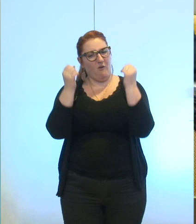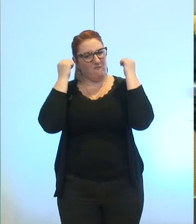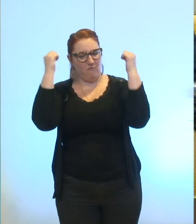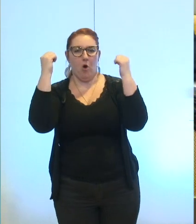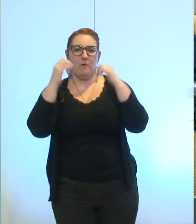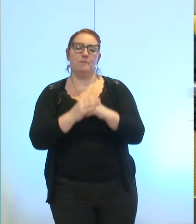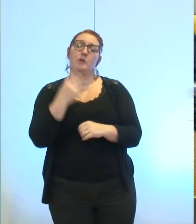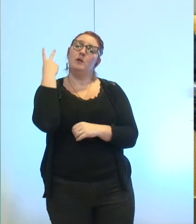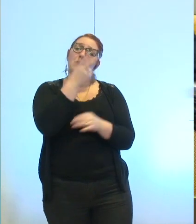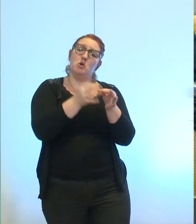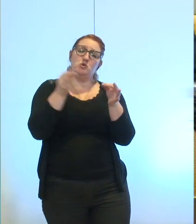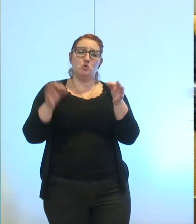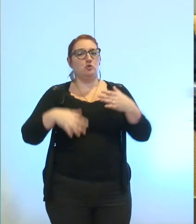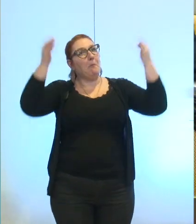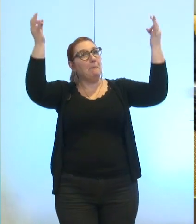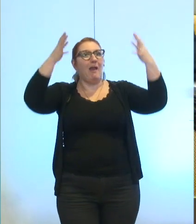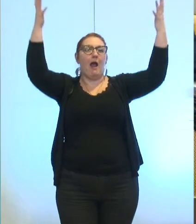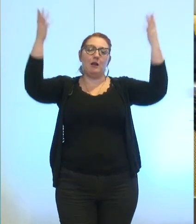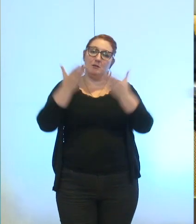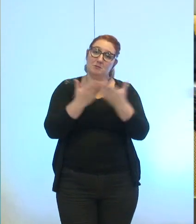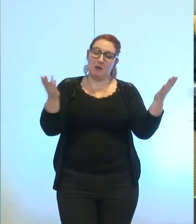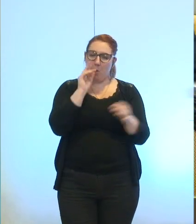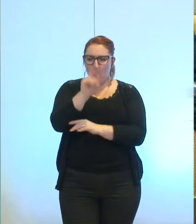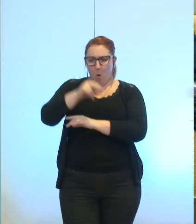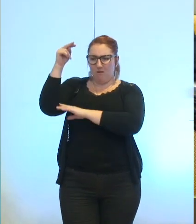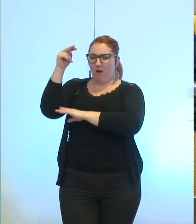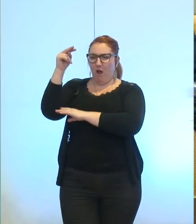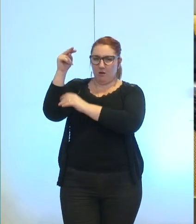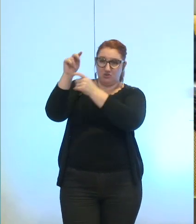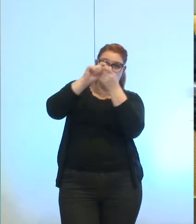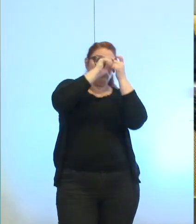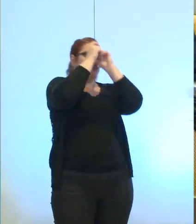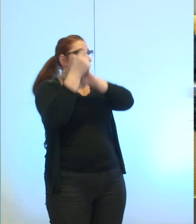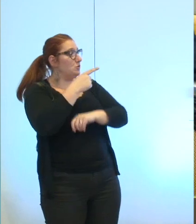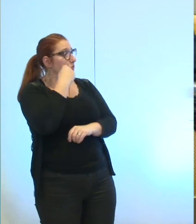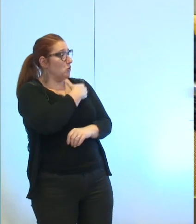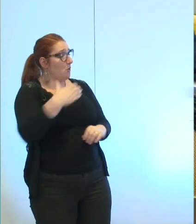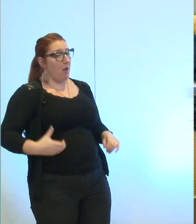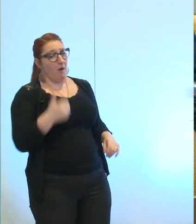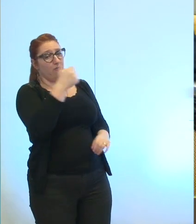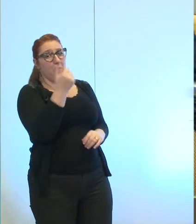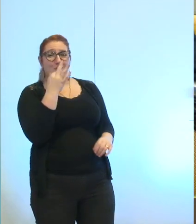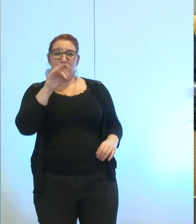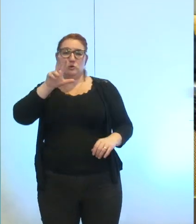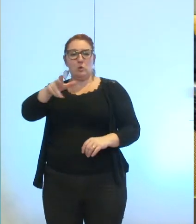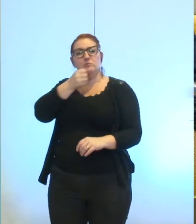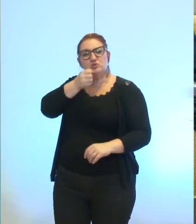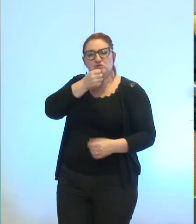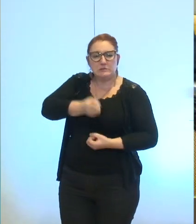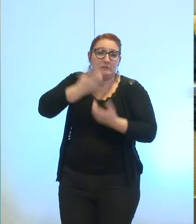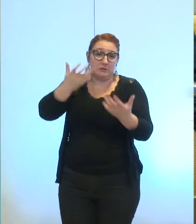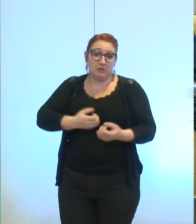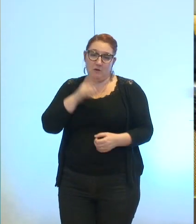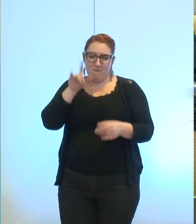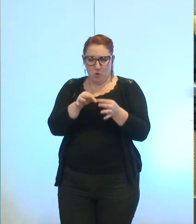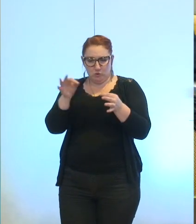miracle elle est simple un changement de regard monsieur Monsieur le Maire vous l'avez dit vous-même sur France 3 il faut construire des solutions qui soient effectivement